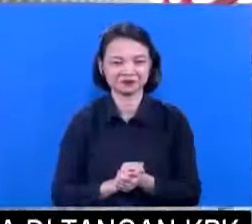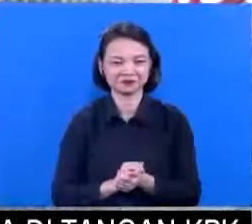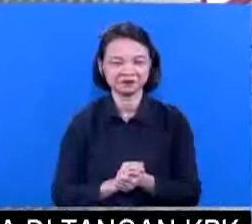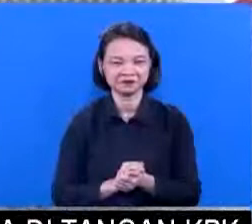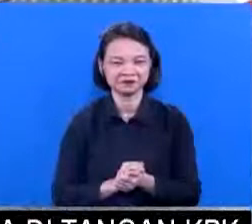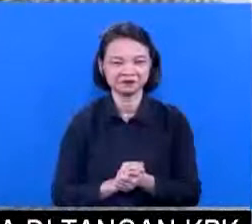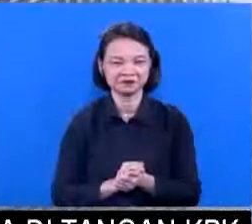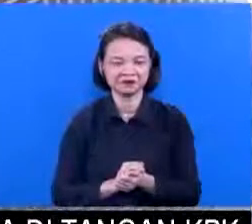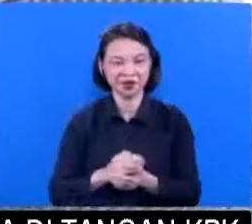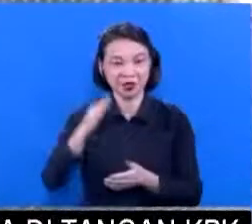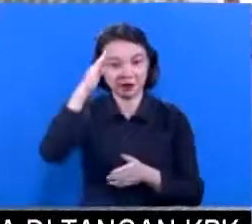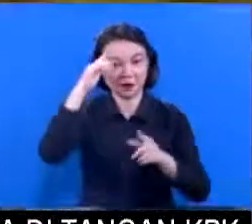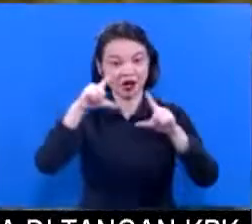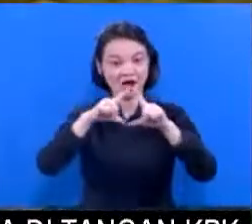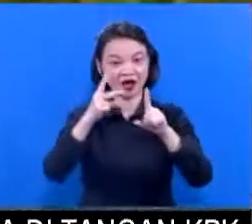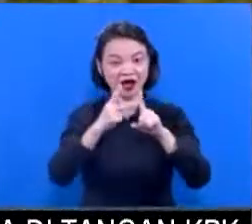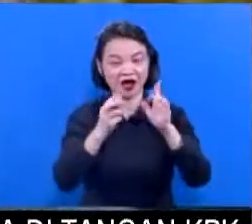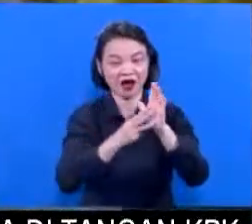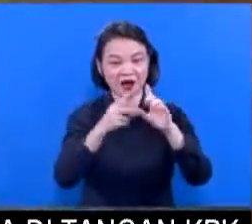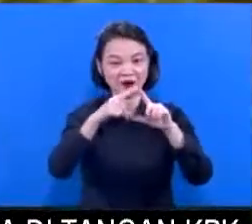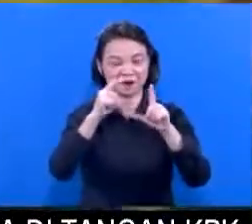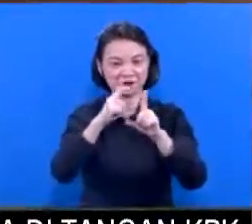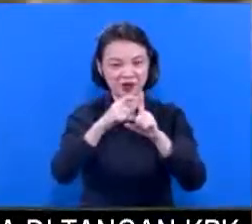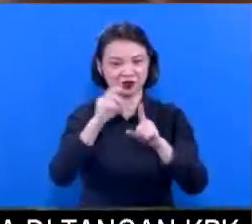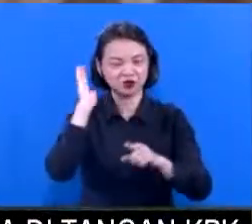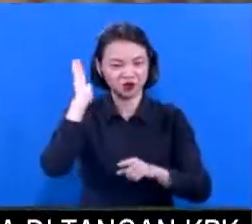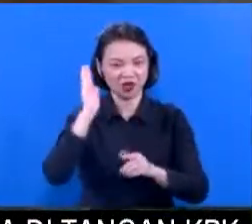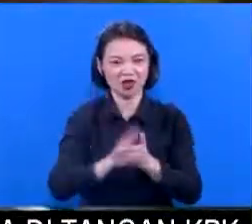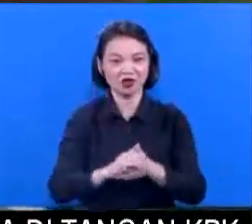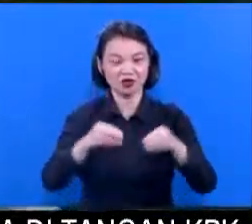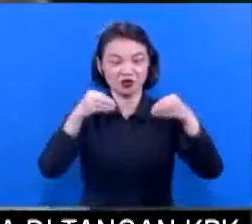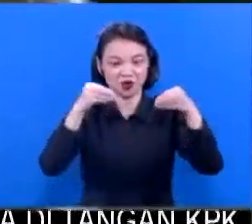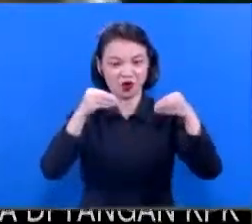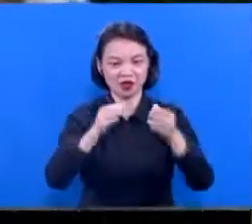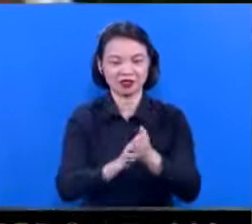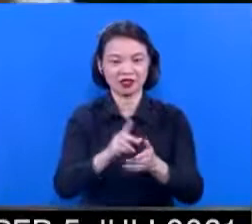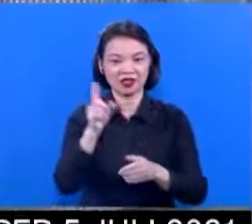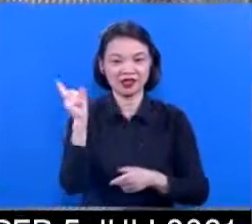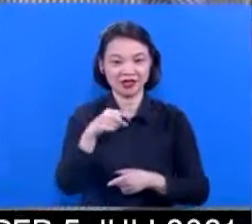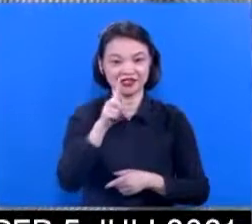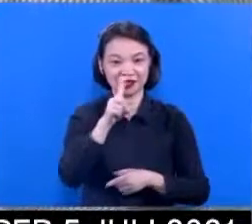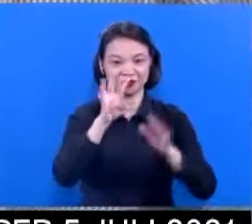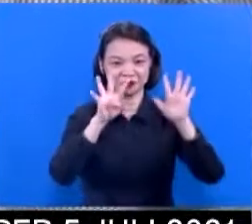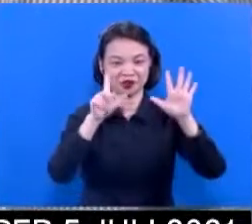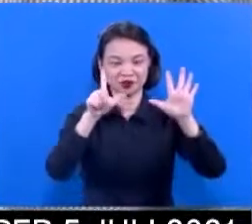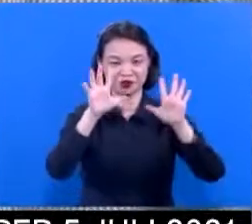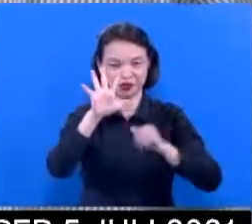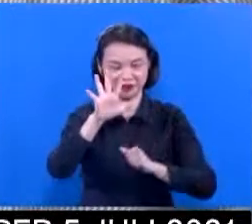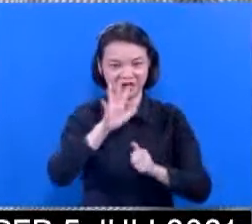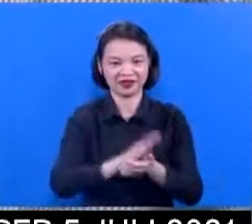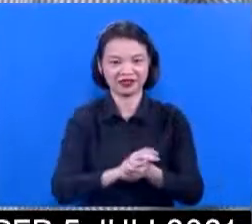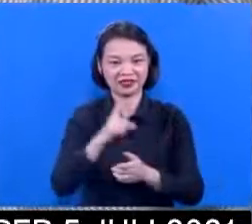sekali. Pak Ahmad Rohman ini sudah menjajakan mie kocok cepai sejak 1975. Cepai berasal dari kata